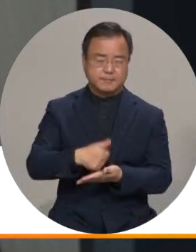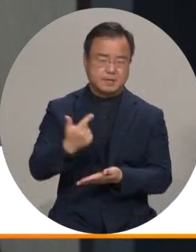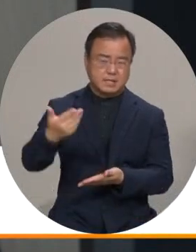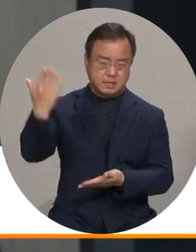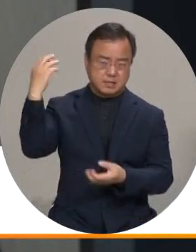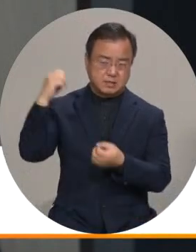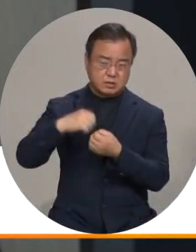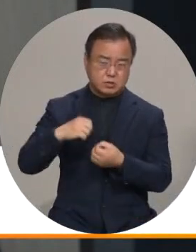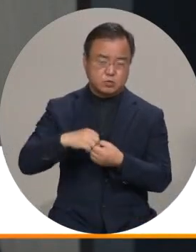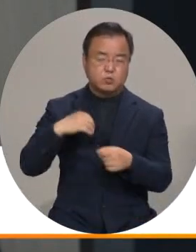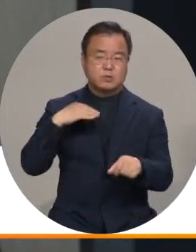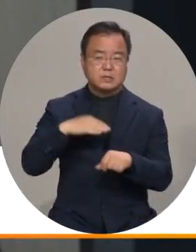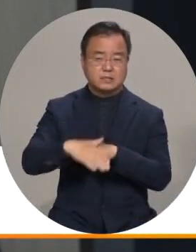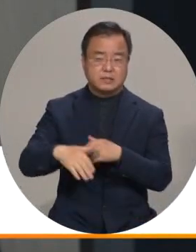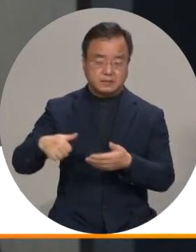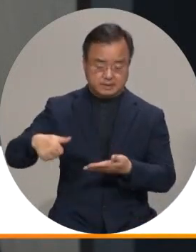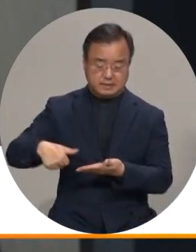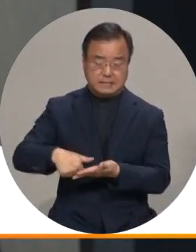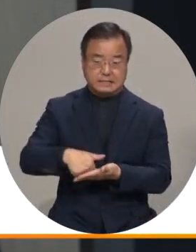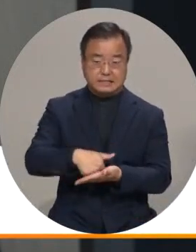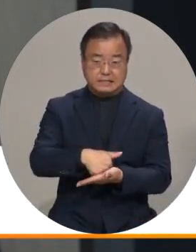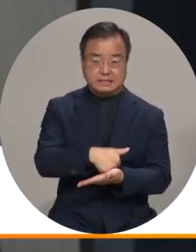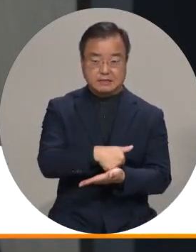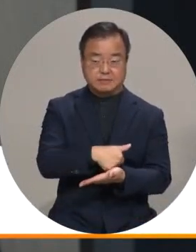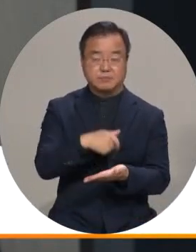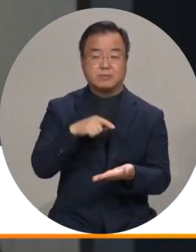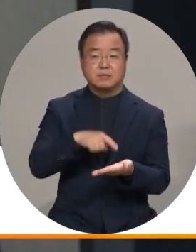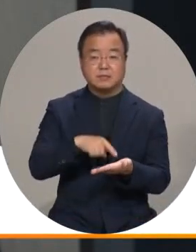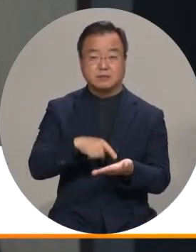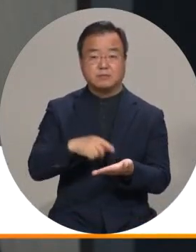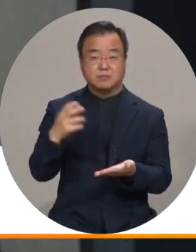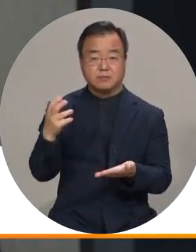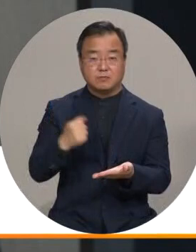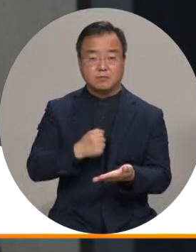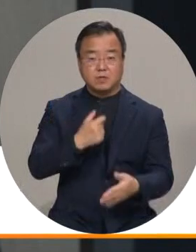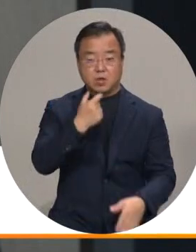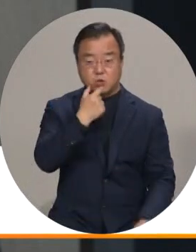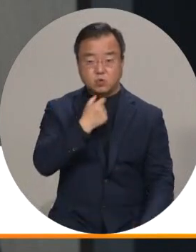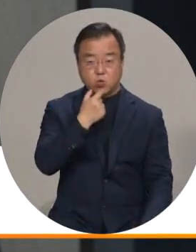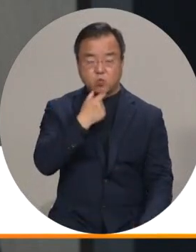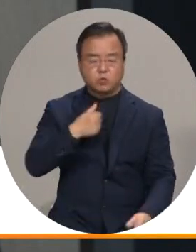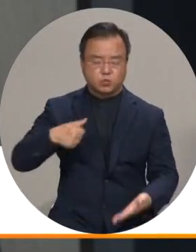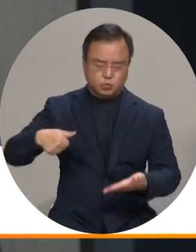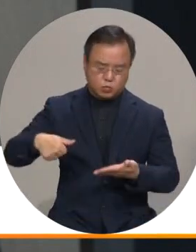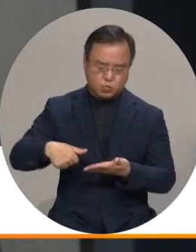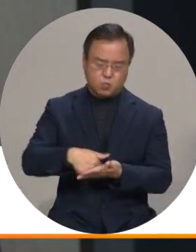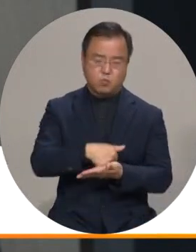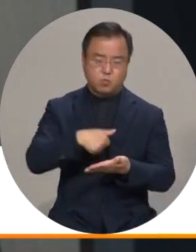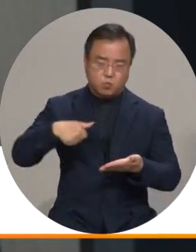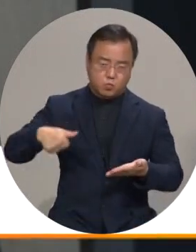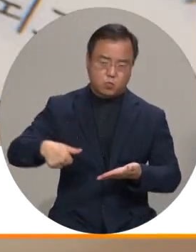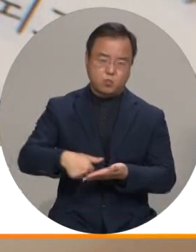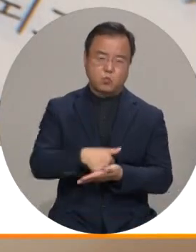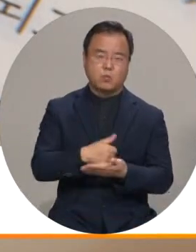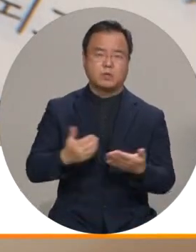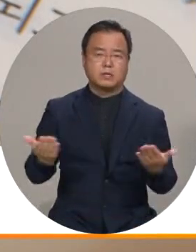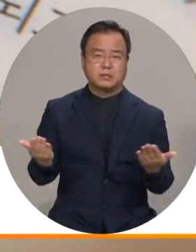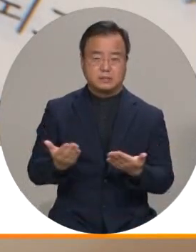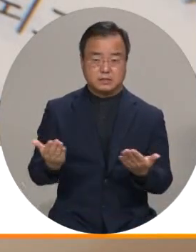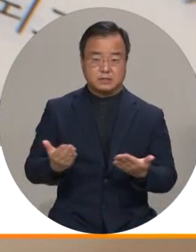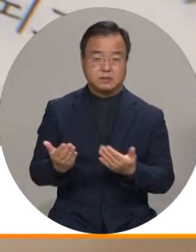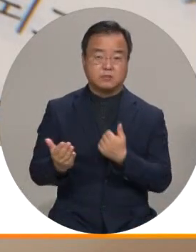예전에 어머니들이 쓰시던 그 다리미로 속옷을 다리는 일이 그렇게 도움이